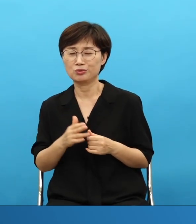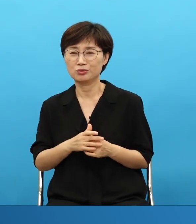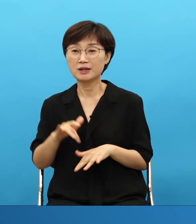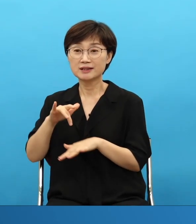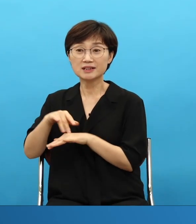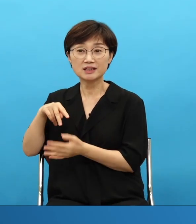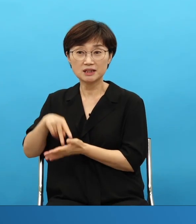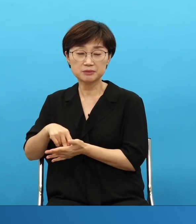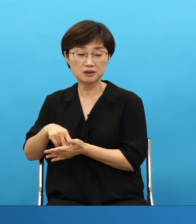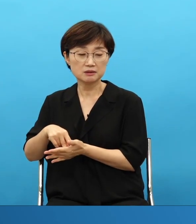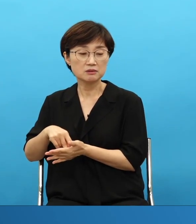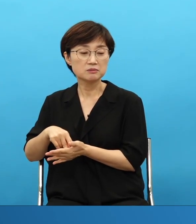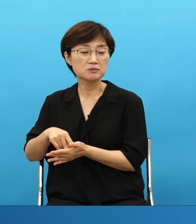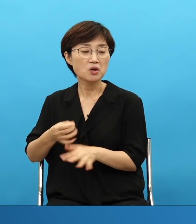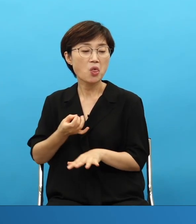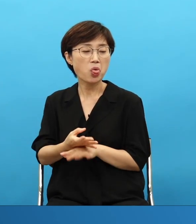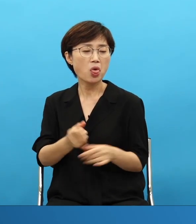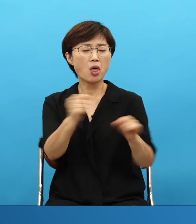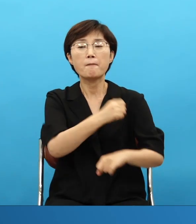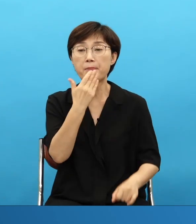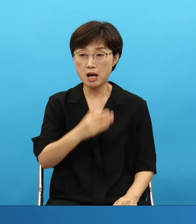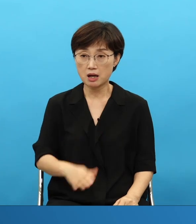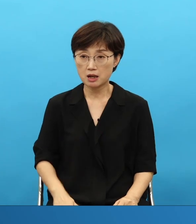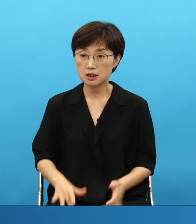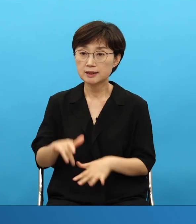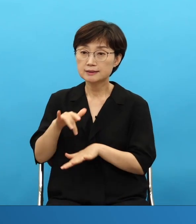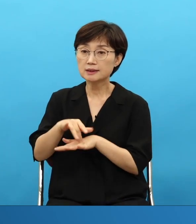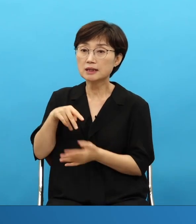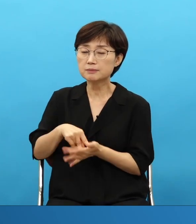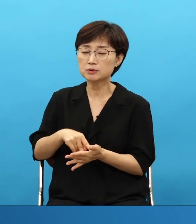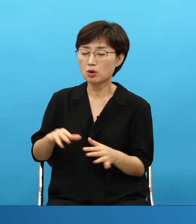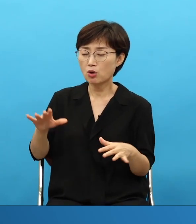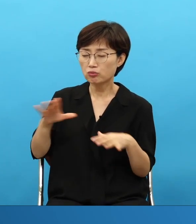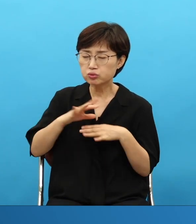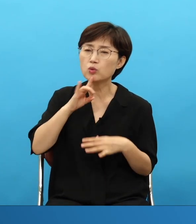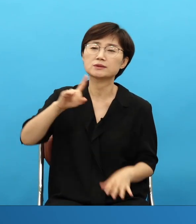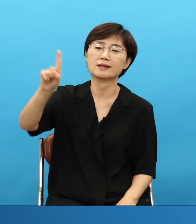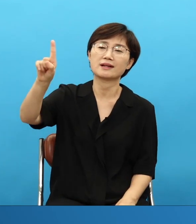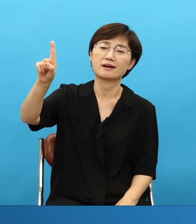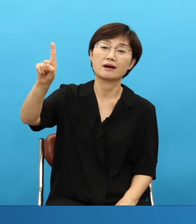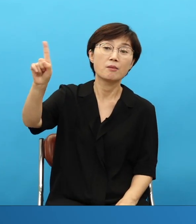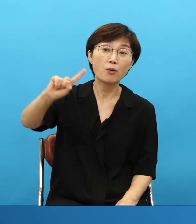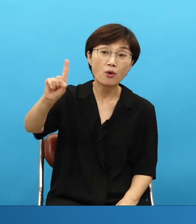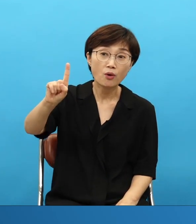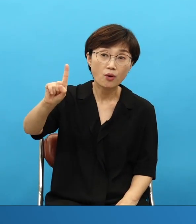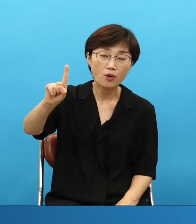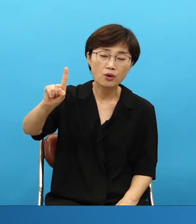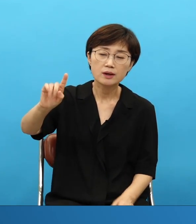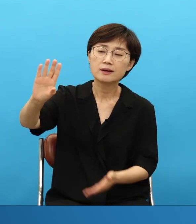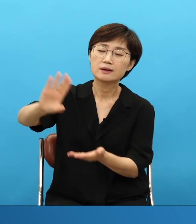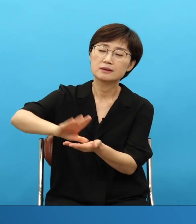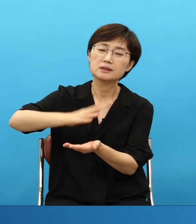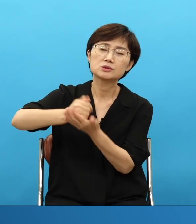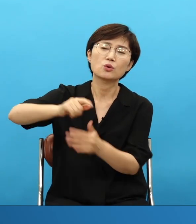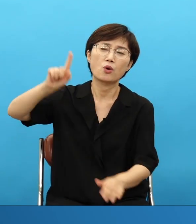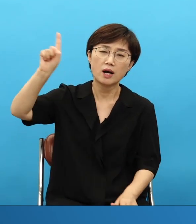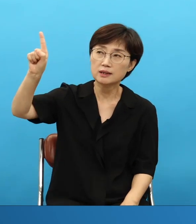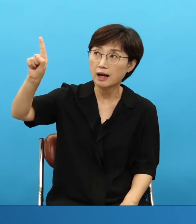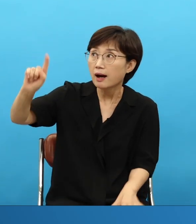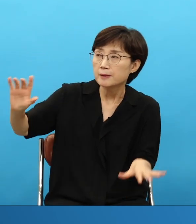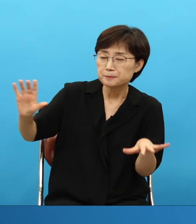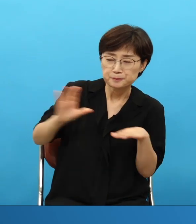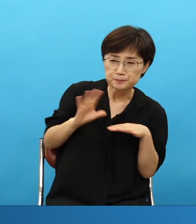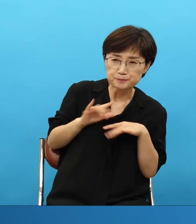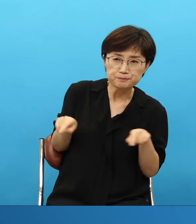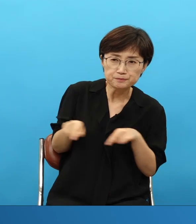사단은 하나만 두려워합니다. Satan fears one thing, 오직 그리스도 only Christ. 두려워하는 거예요. He